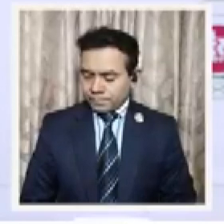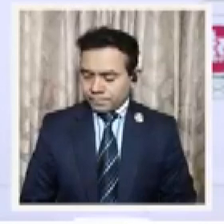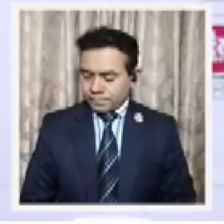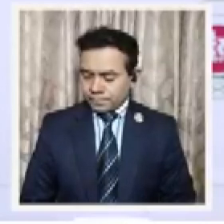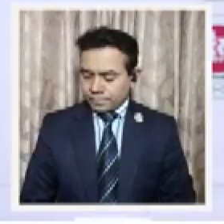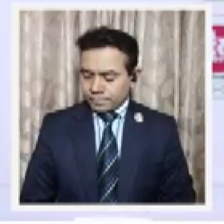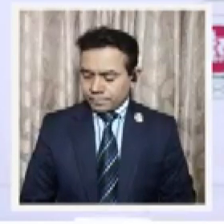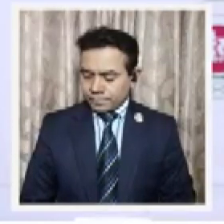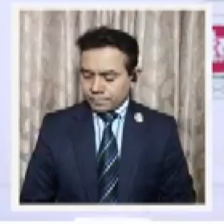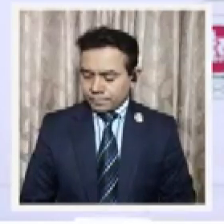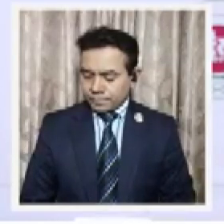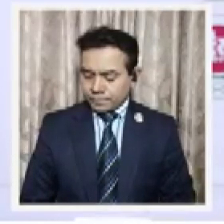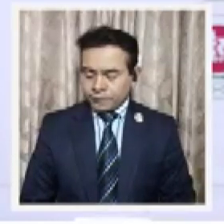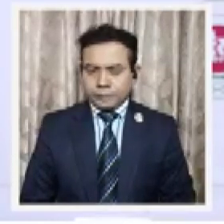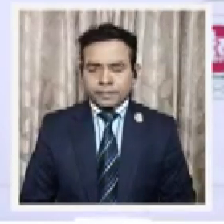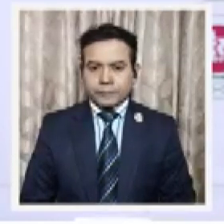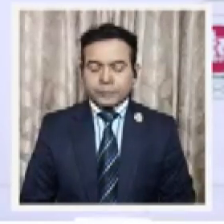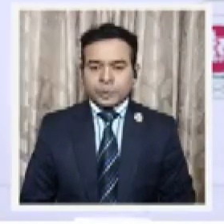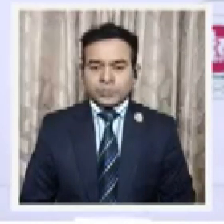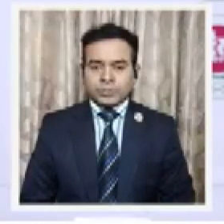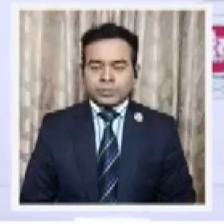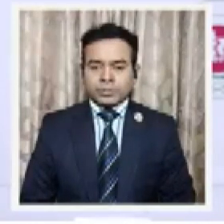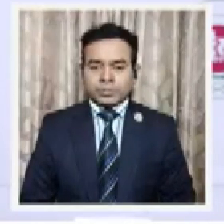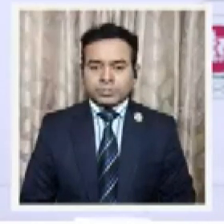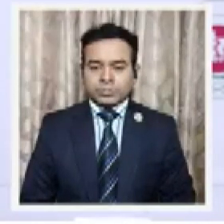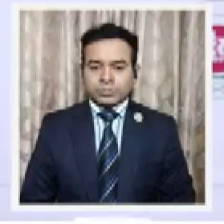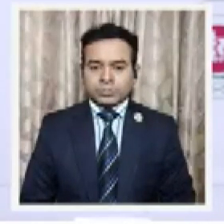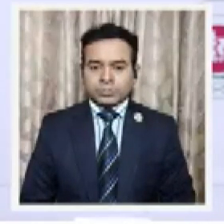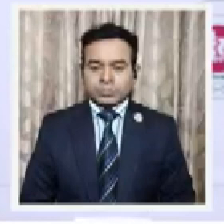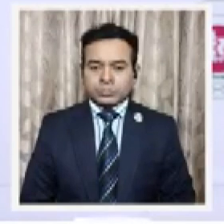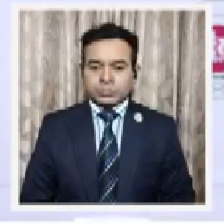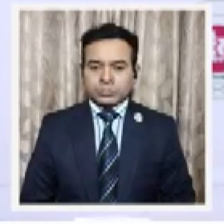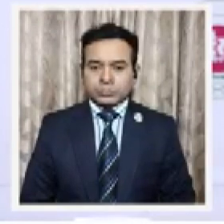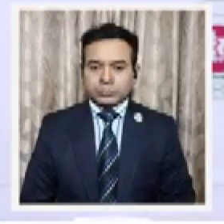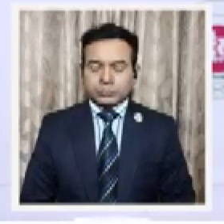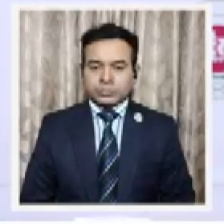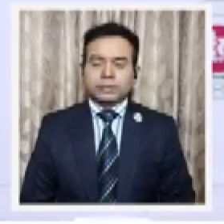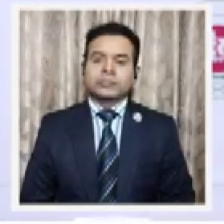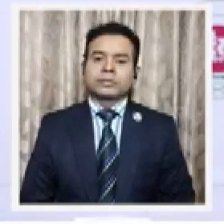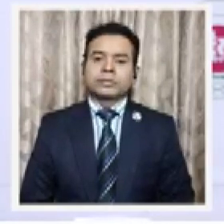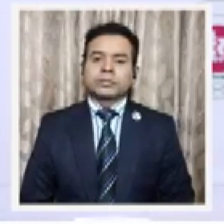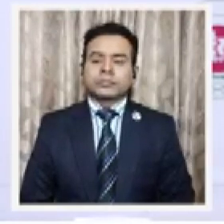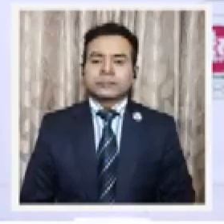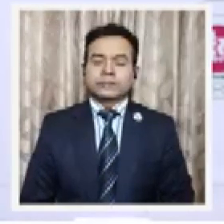প্রিয় সাংবাদিক ভাই ও বোনেরা, সম্মানিত দর্শক শ্রোতাবৃন্দ, দেশবাসী এবং প্রবাসী ভাই ও বোনেরা,